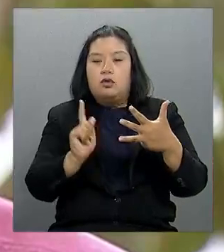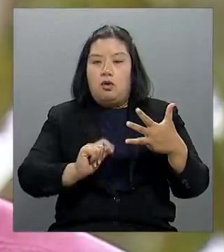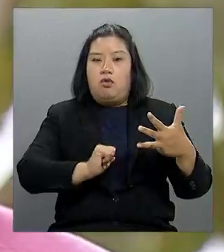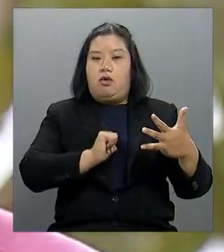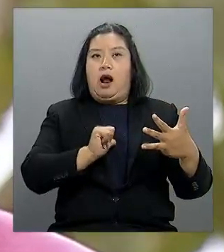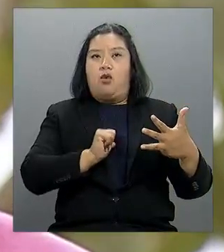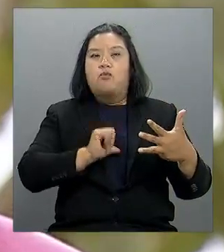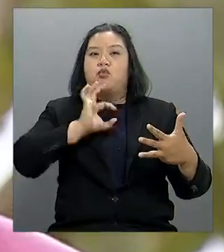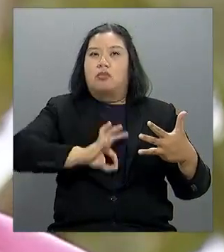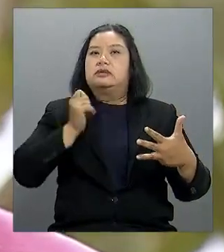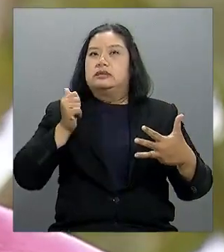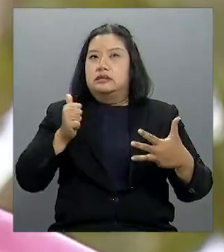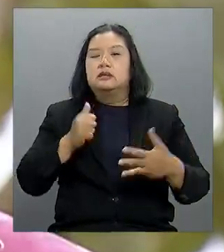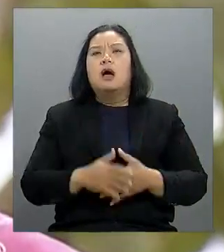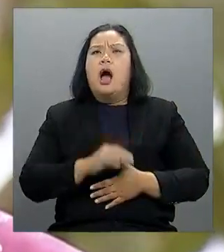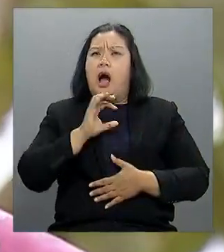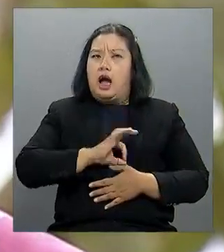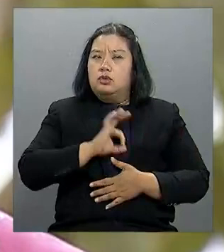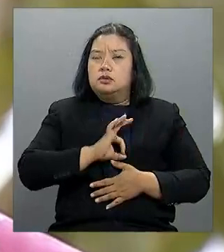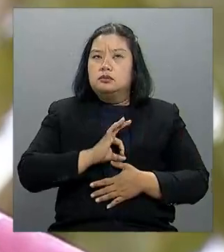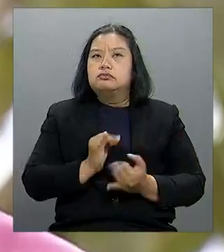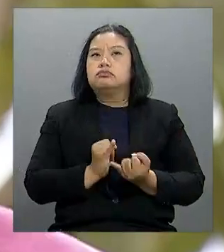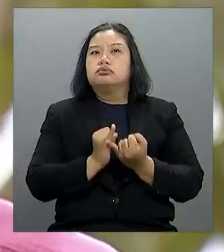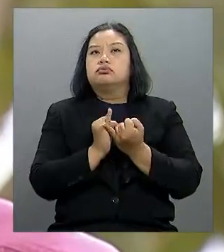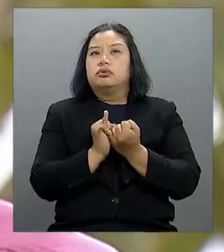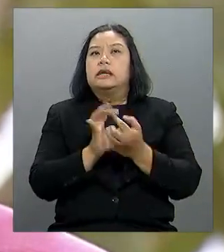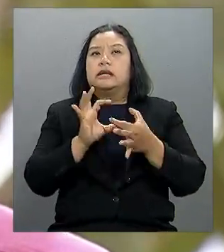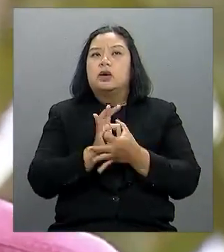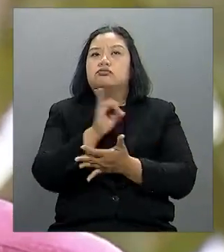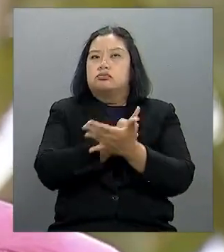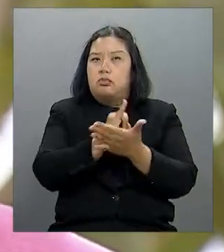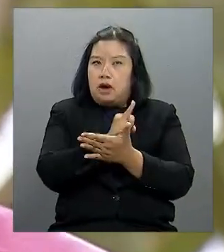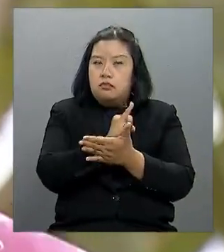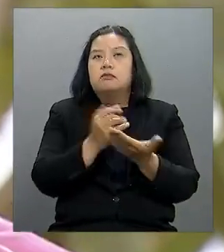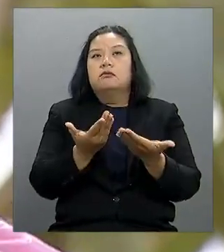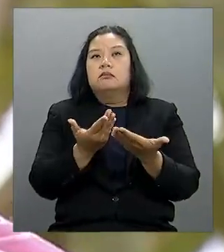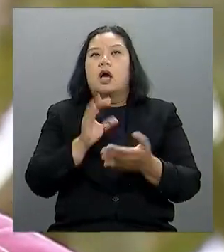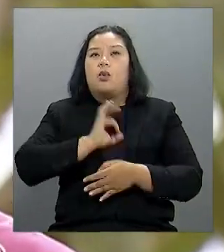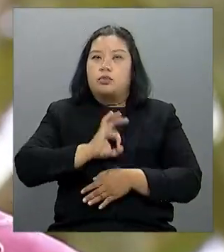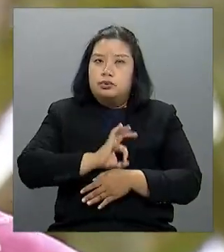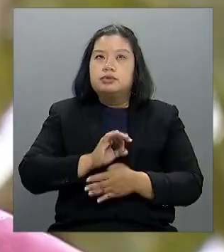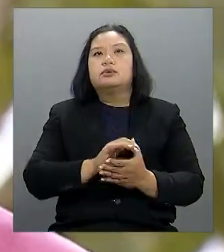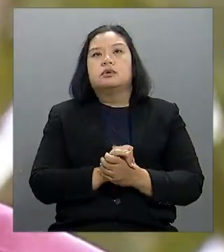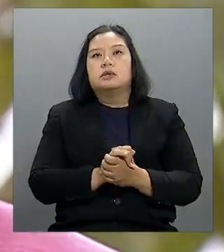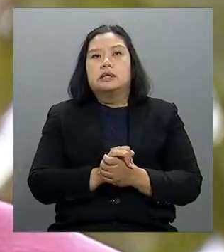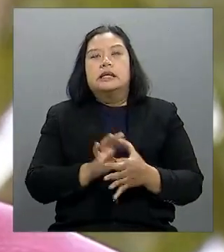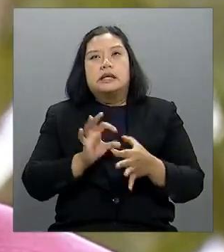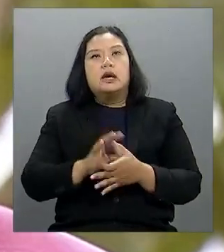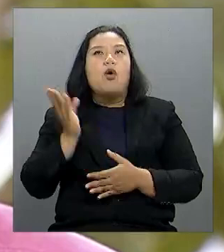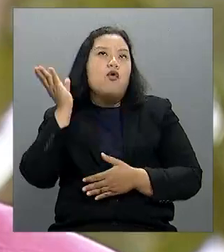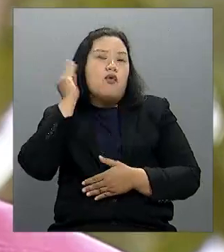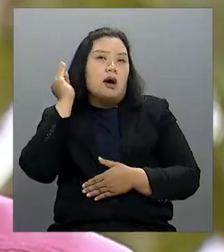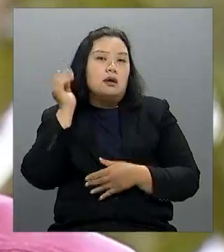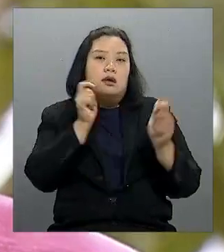ให้นักท่องเที่ยวได้สัมผัสนะครับกับศิลปะนะครับได้ฟังดนตรีนะครับ